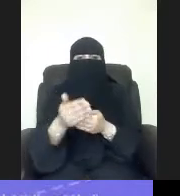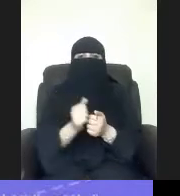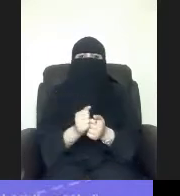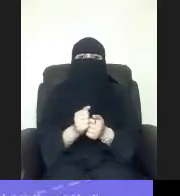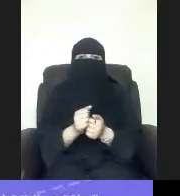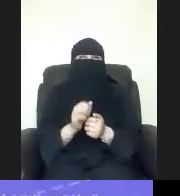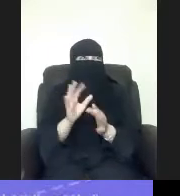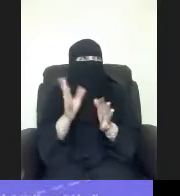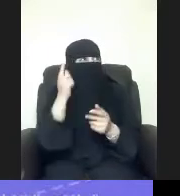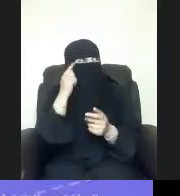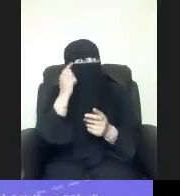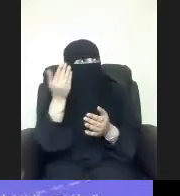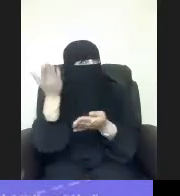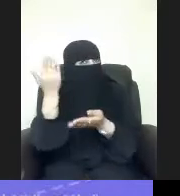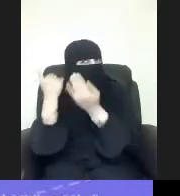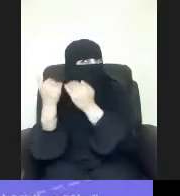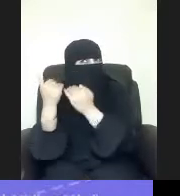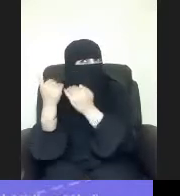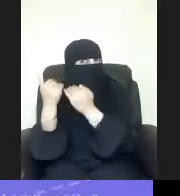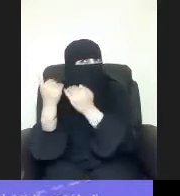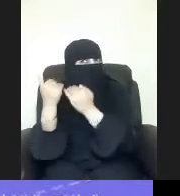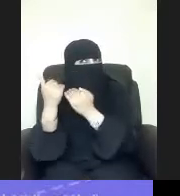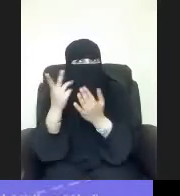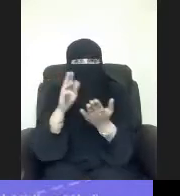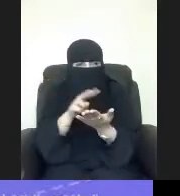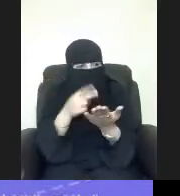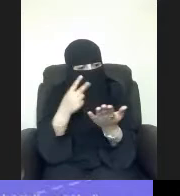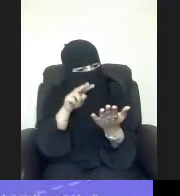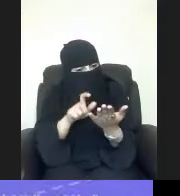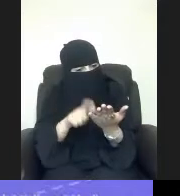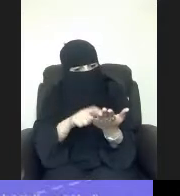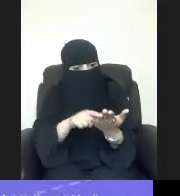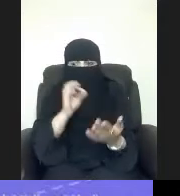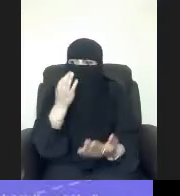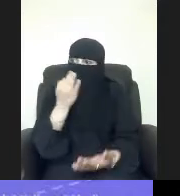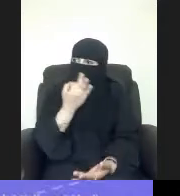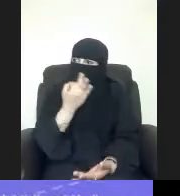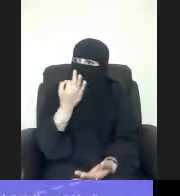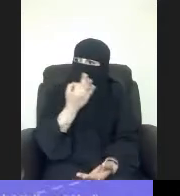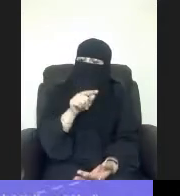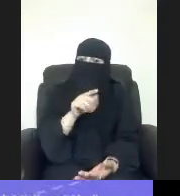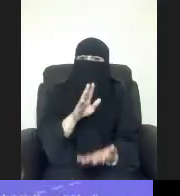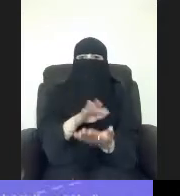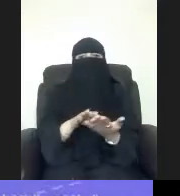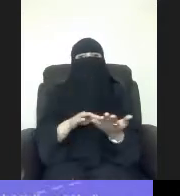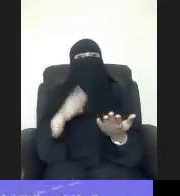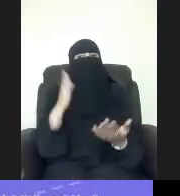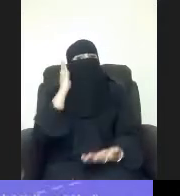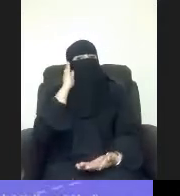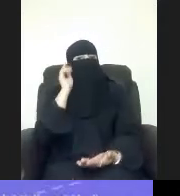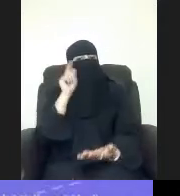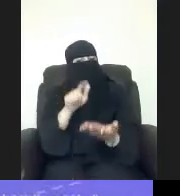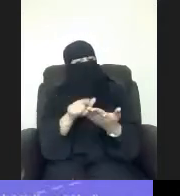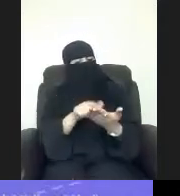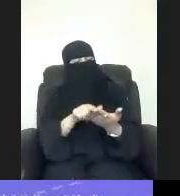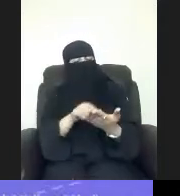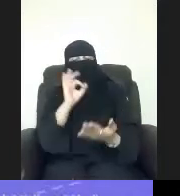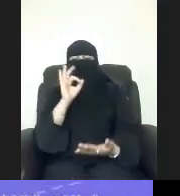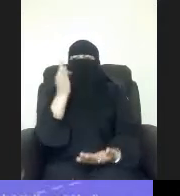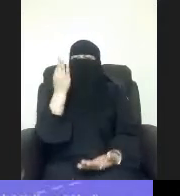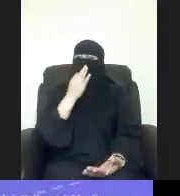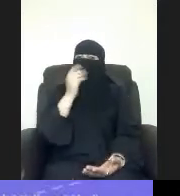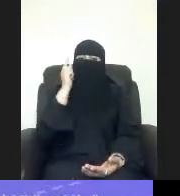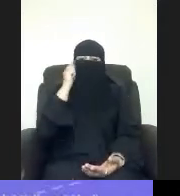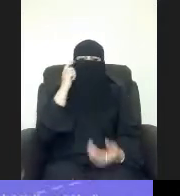تعيشون بدون هذه الأجهزة. يعني لذلك الحقيقة يعني وزارة التعليم